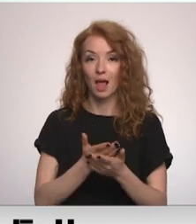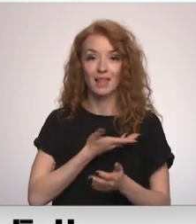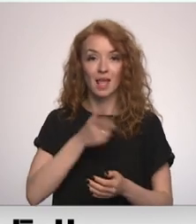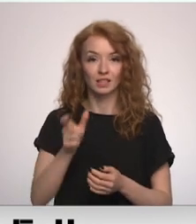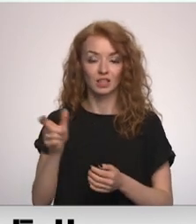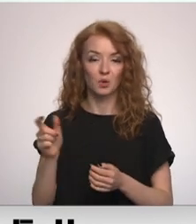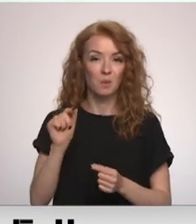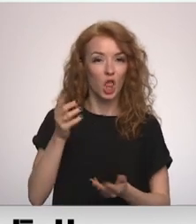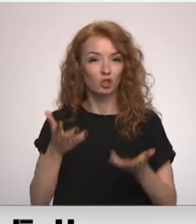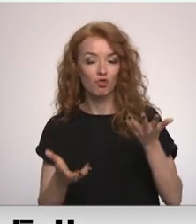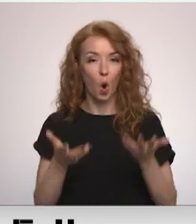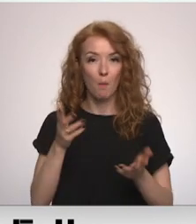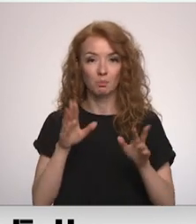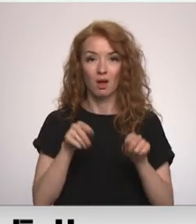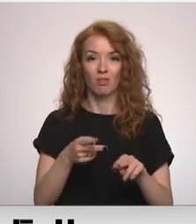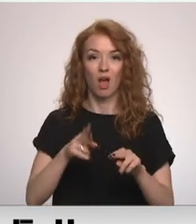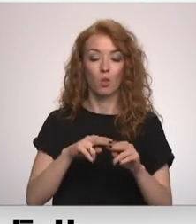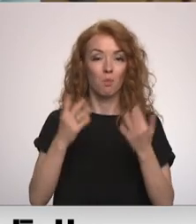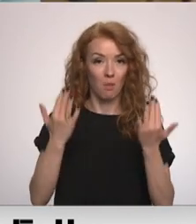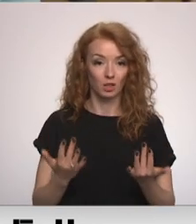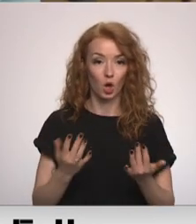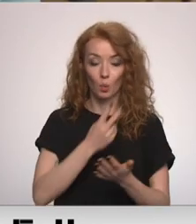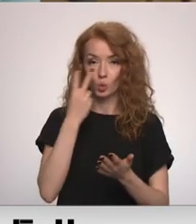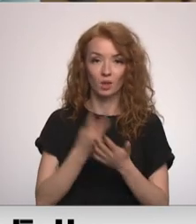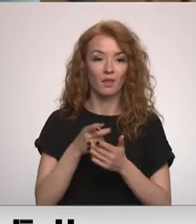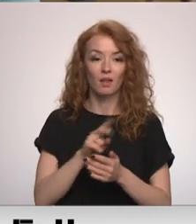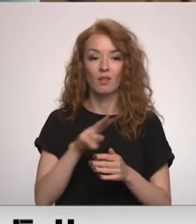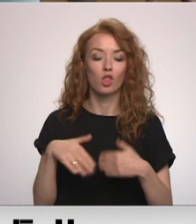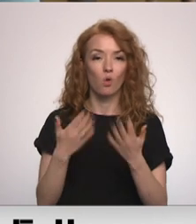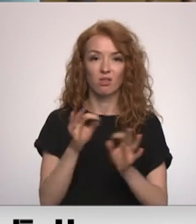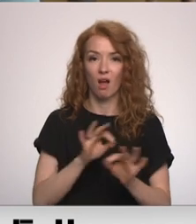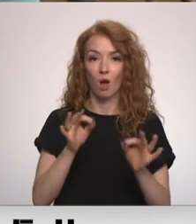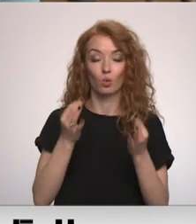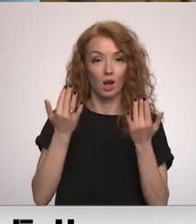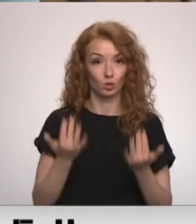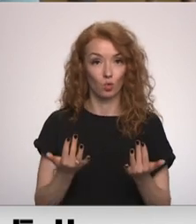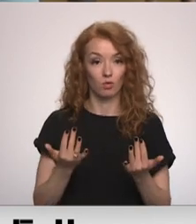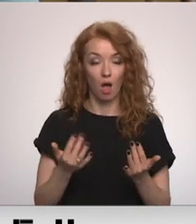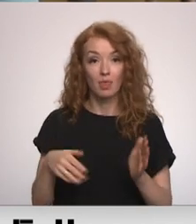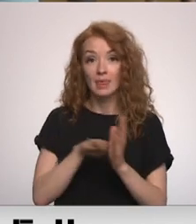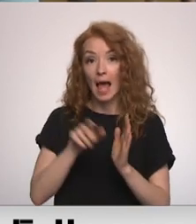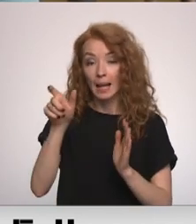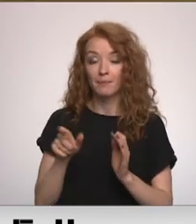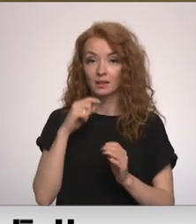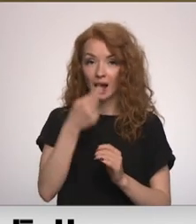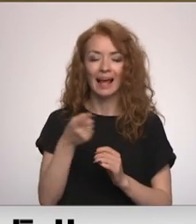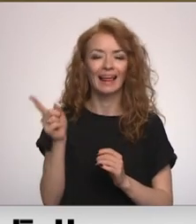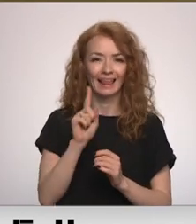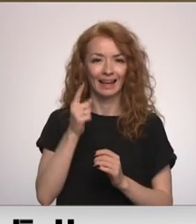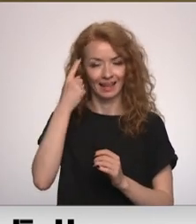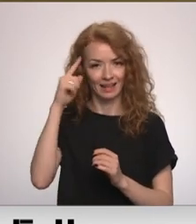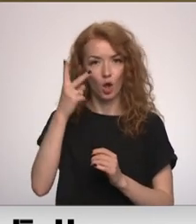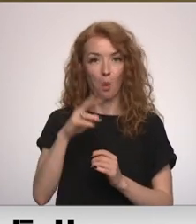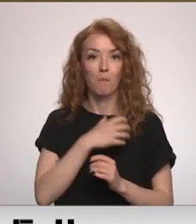iedzīvotāji ir skeptiski pret šādu pasaukumu, uzskatot, ka tas nenes nekādus rezultātus. Fóruma dalībnieki norāda, ka ir idejas, ko